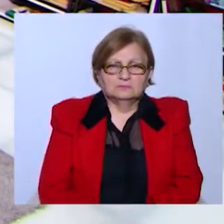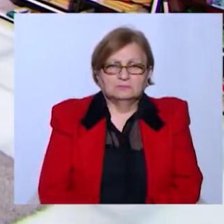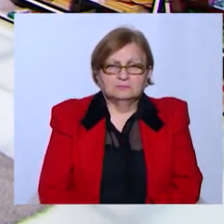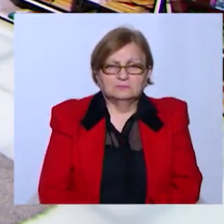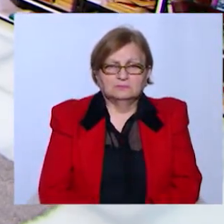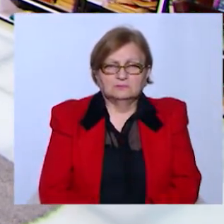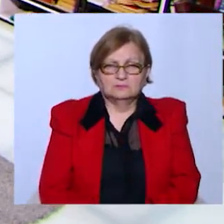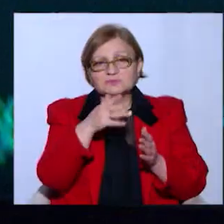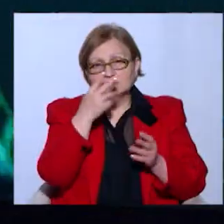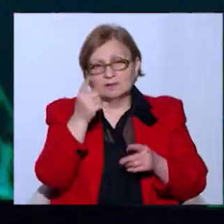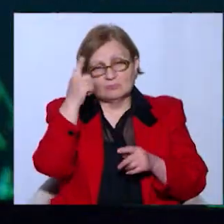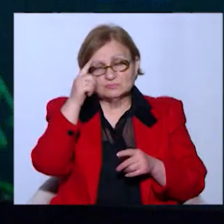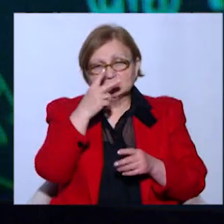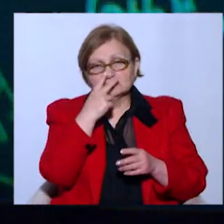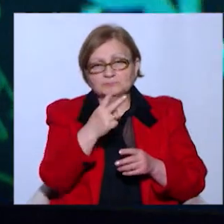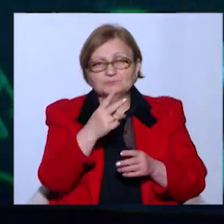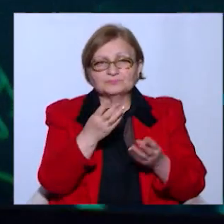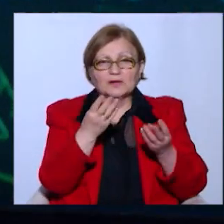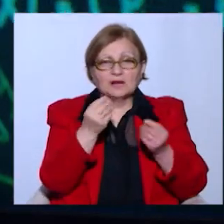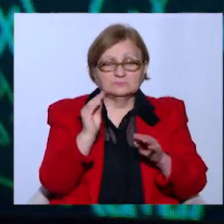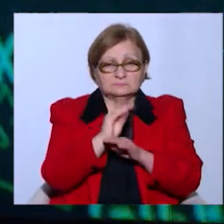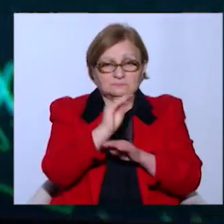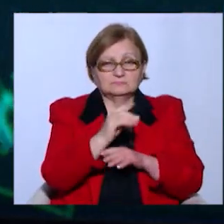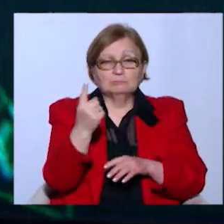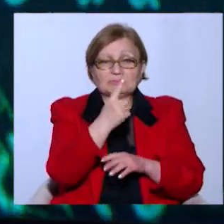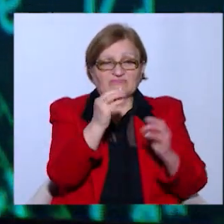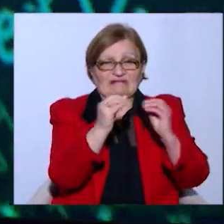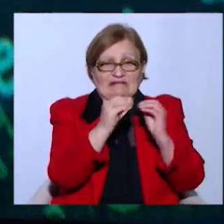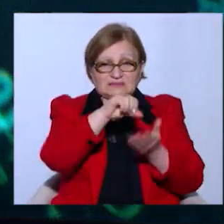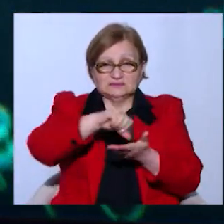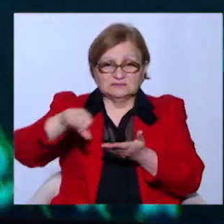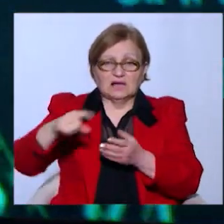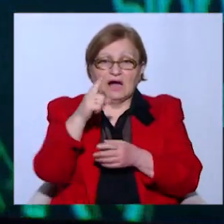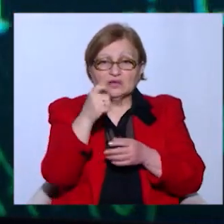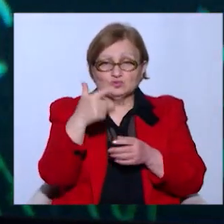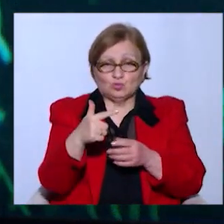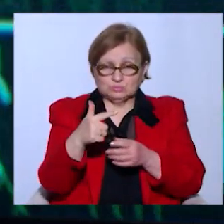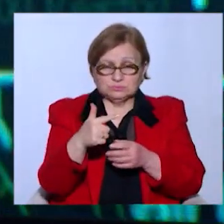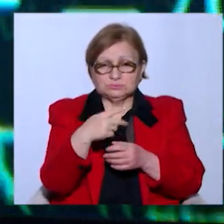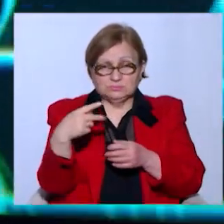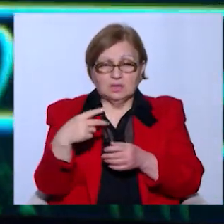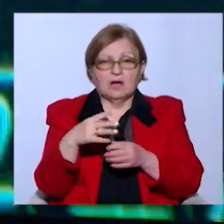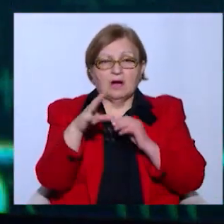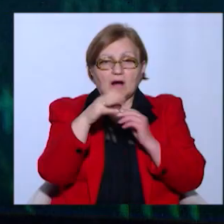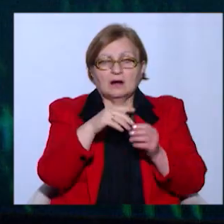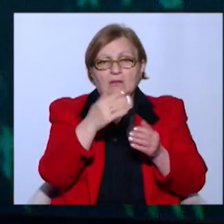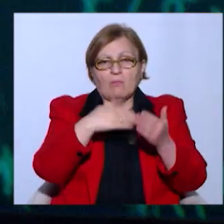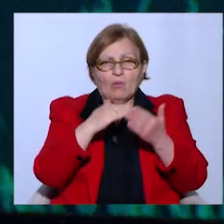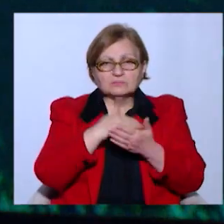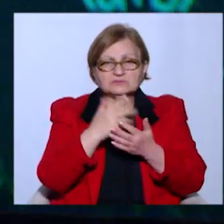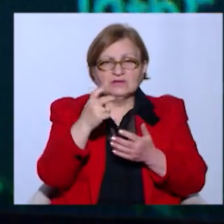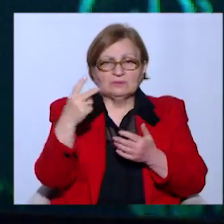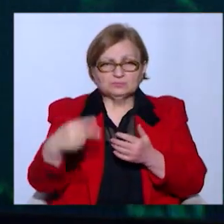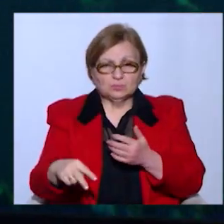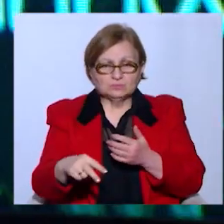გადავიდეთ შემდეგ ამოცანას. არითმეტიკული პროგრესიის პირველი 10 წევრის ჯამია 100-ი, მომდევნო 10 წევრის ჯამია 300-ი, იპოვეთ